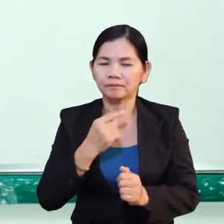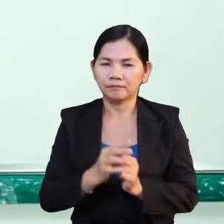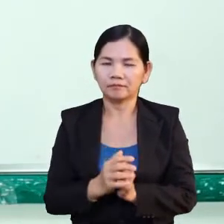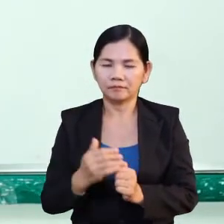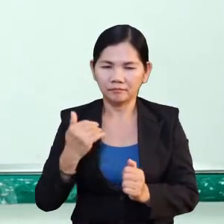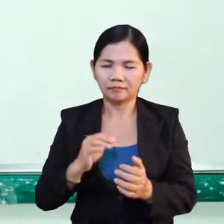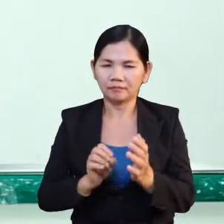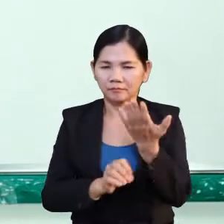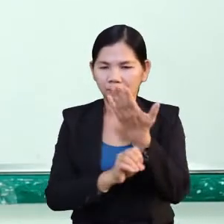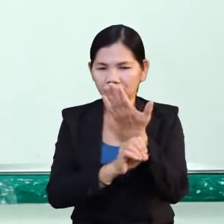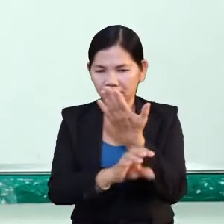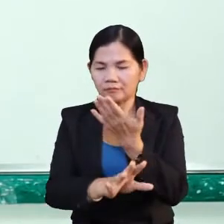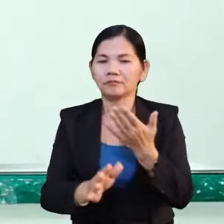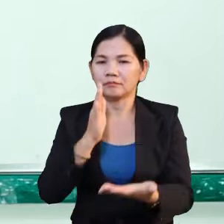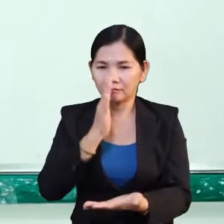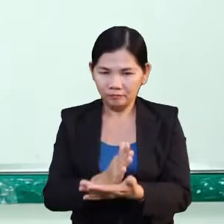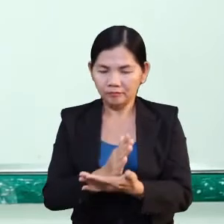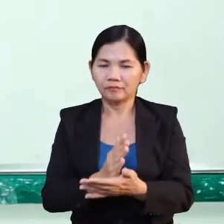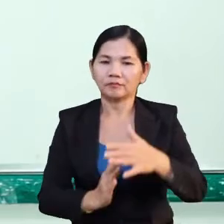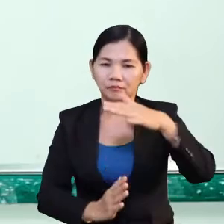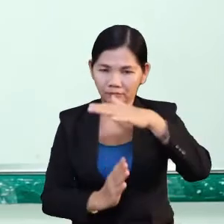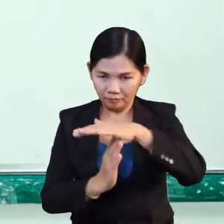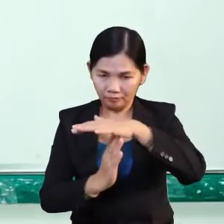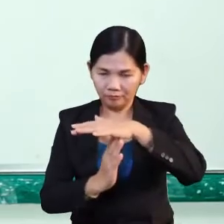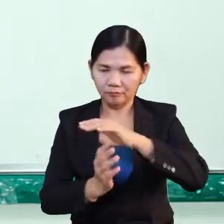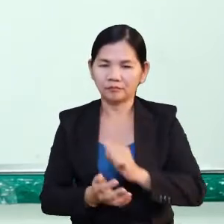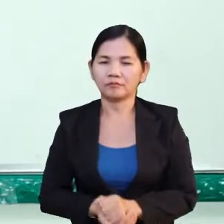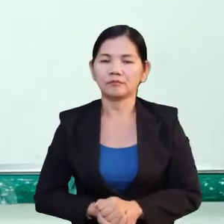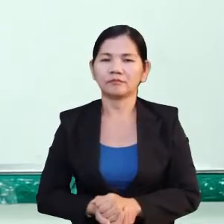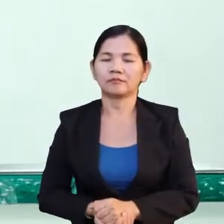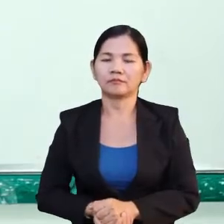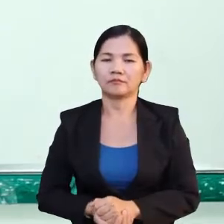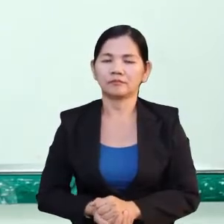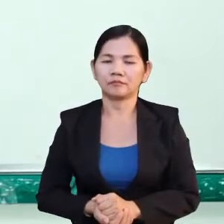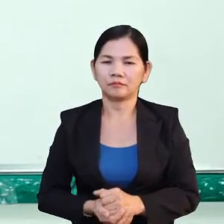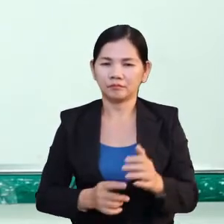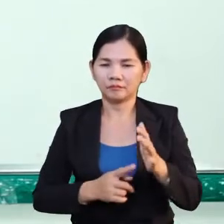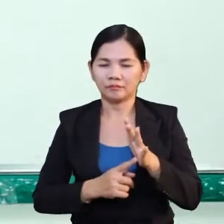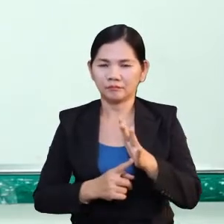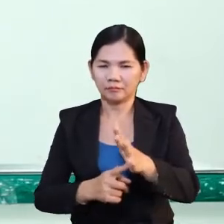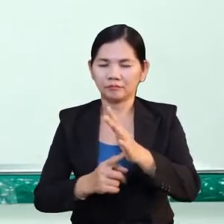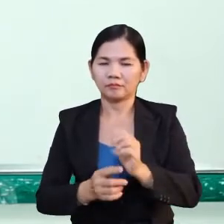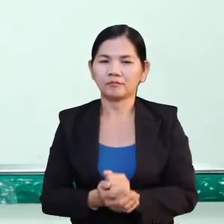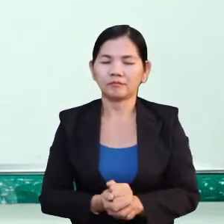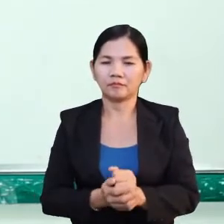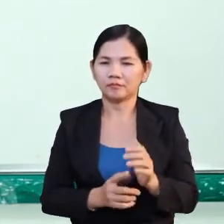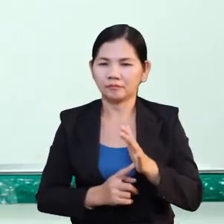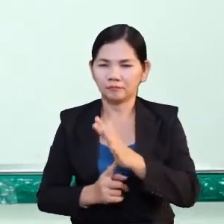ងថាសញ្ញាប្រាប់ថាឈប់ចាឥឡូវបន្តទៀតអ្នកគ្រូនឹងមានអ្វីបង្ហាញកូនកូនមើលម